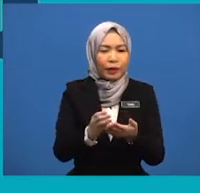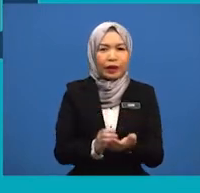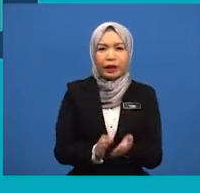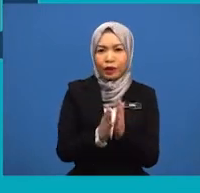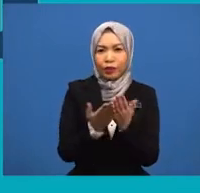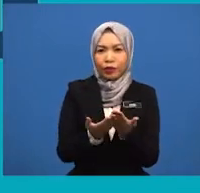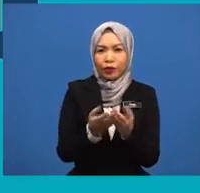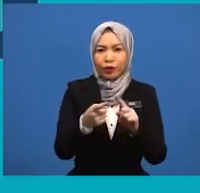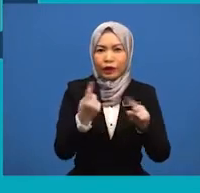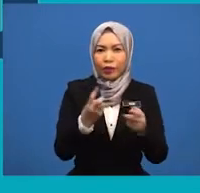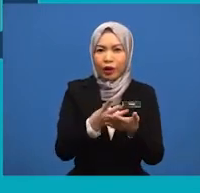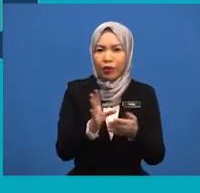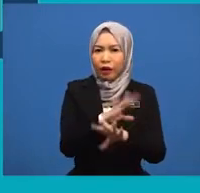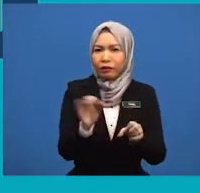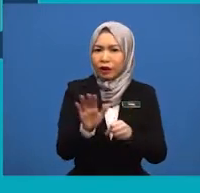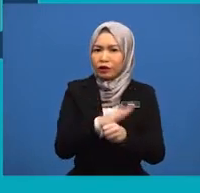tidak mencukupi?